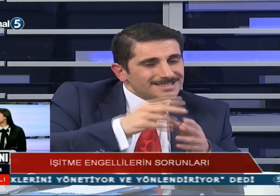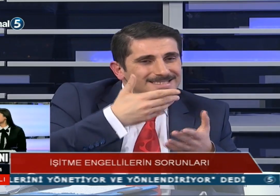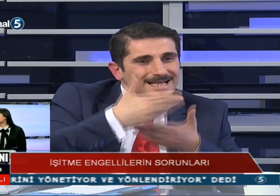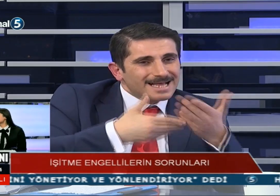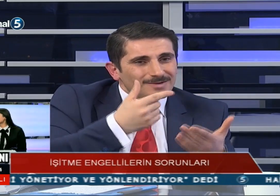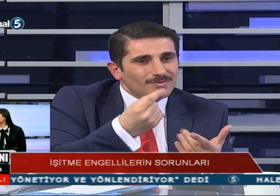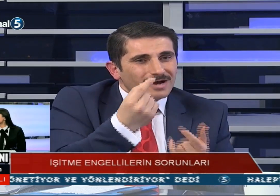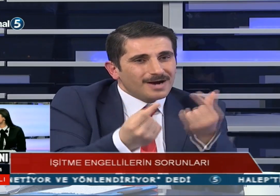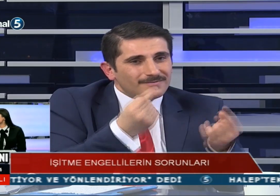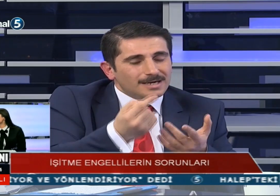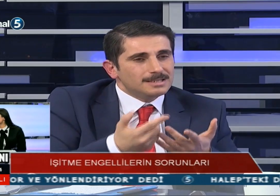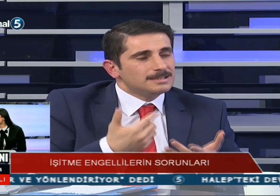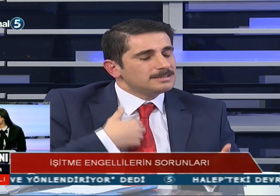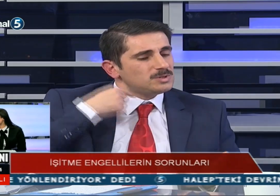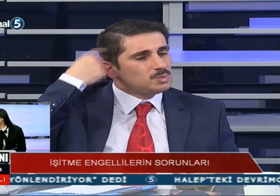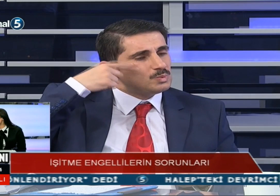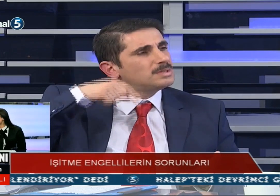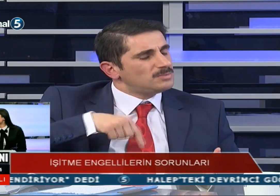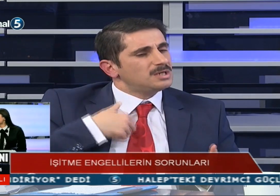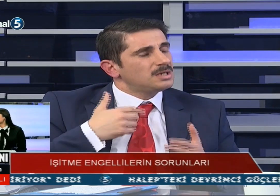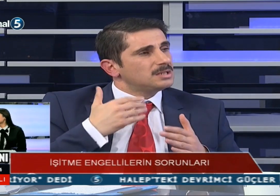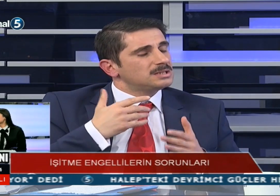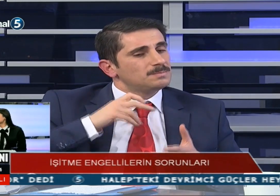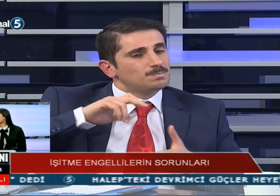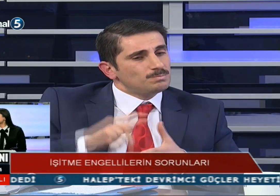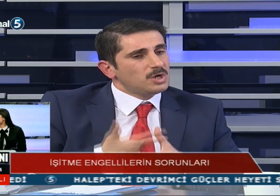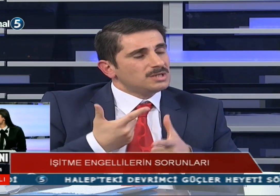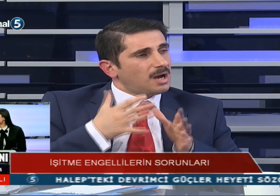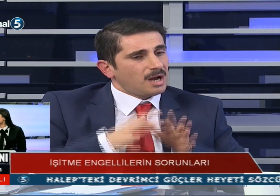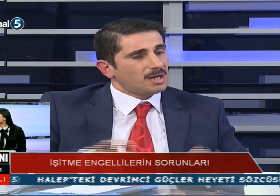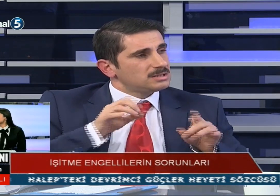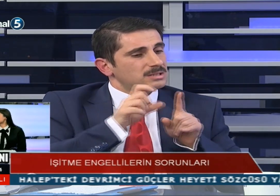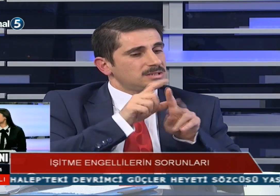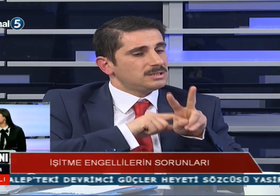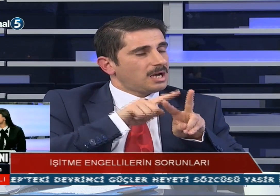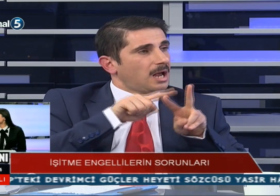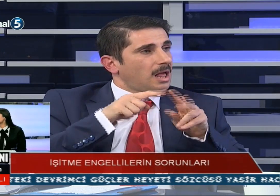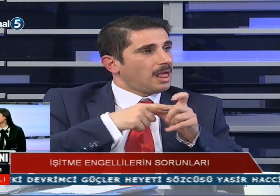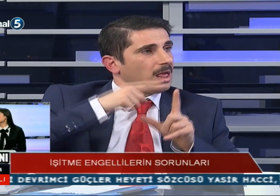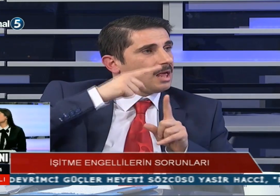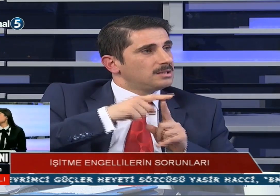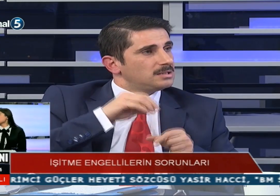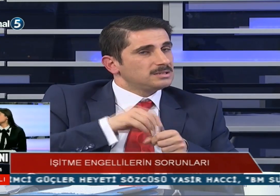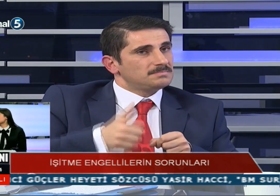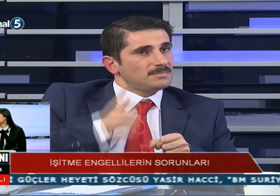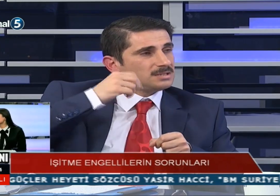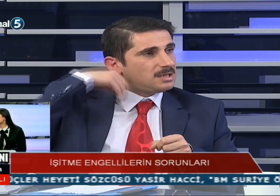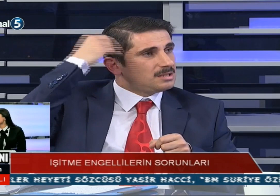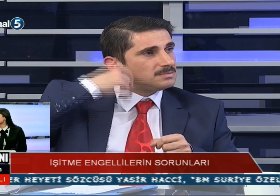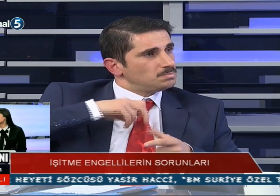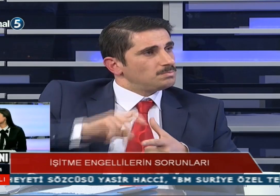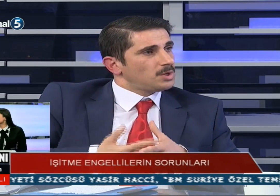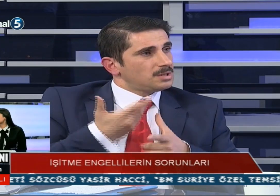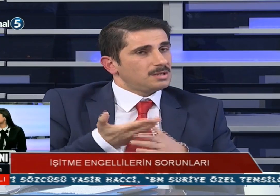Biz bunları gördükçe çok çok üzülüyoruz. Yani biz elimizden gelen çalışmaları yapıyoruz ama çok yetersiz kalıyoruz bu